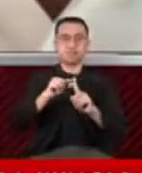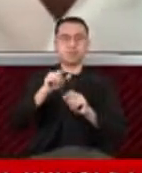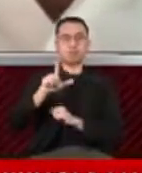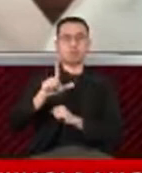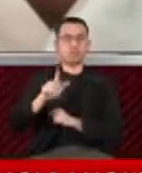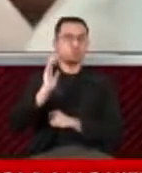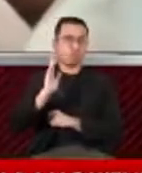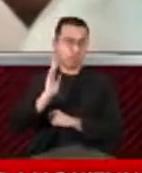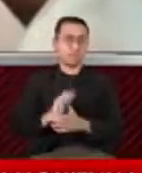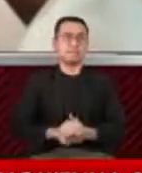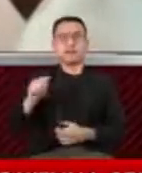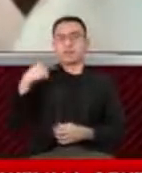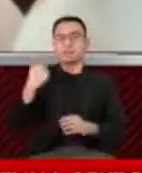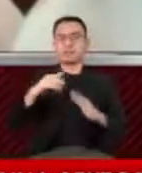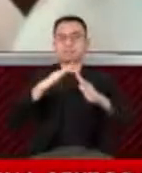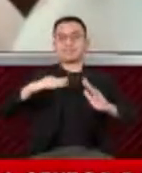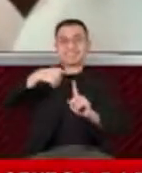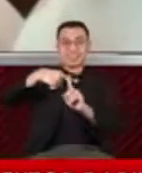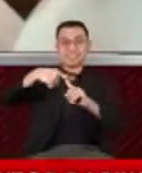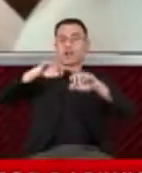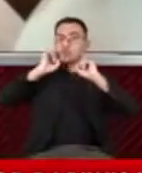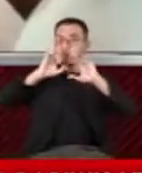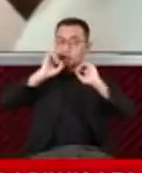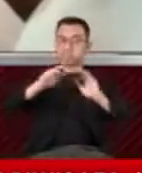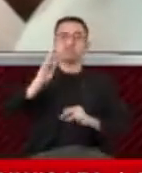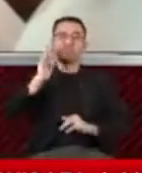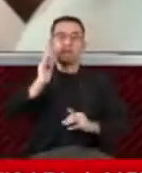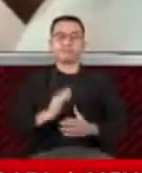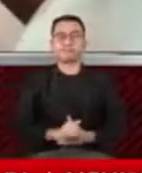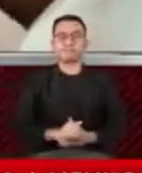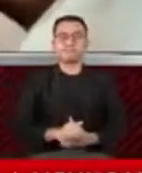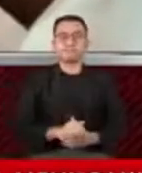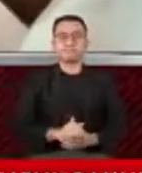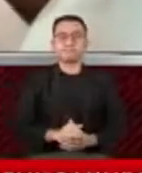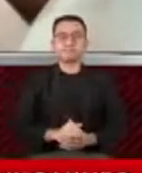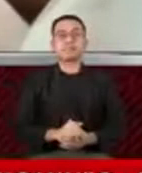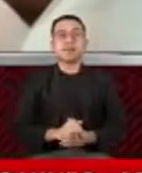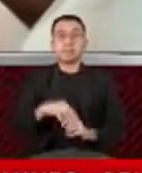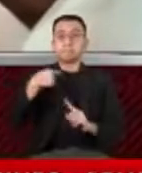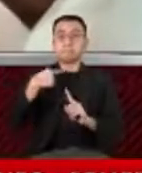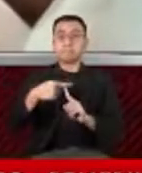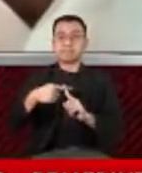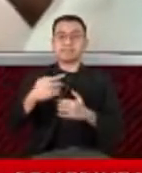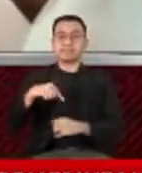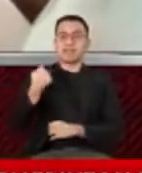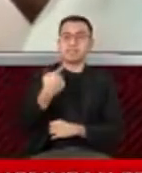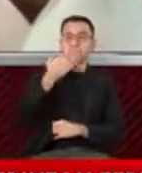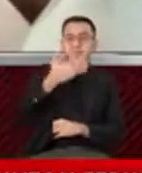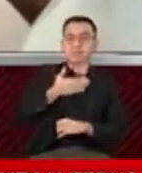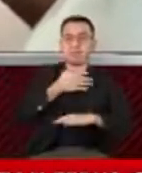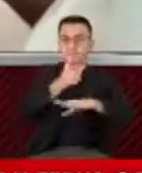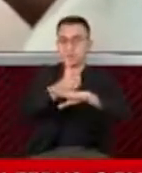disosialisasikan oleh gereja-gereja kita juga sudah mengeluarkan dalam bentuk video untuk arahan dan himbauan